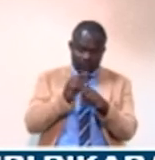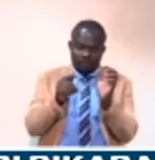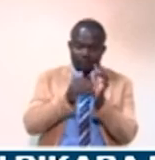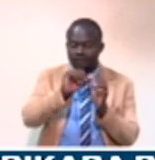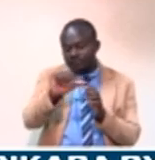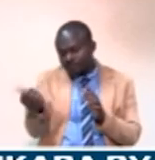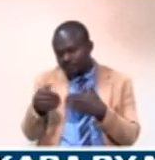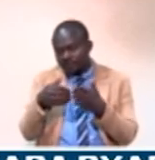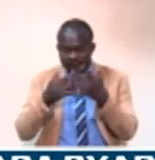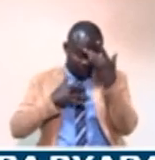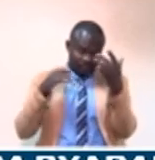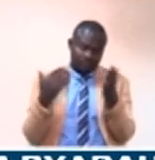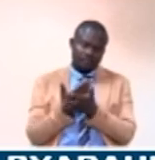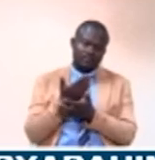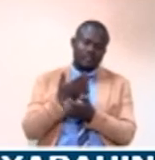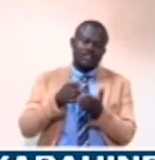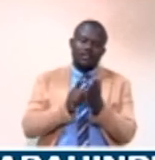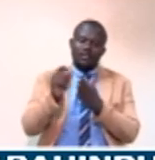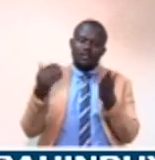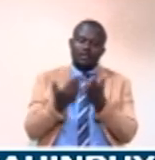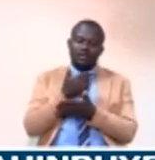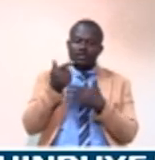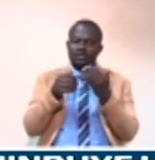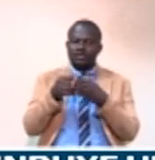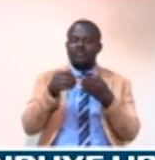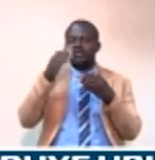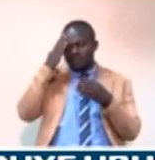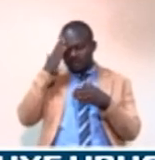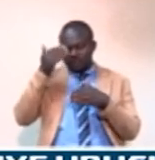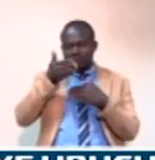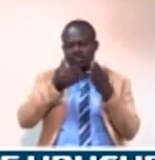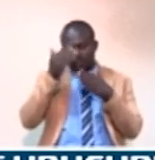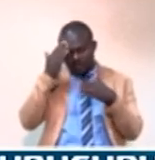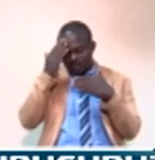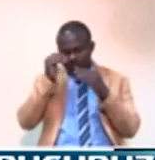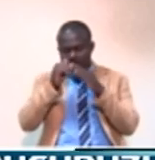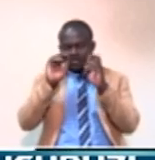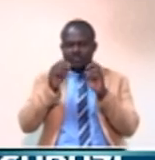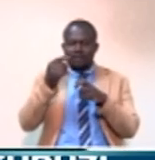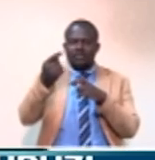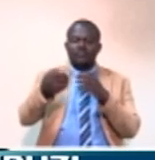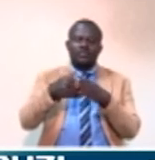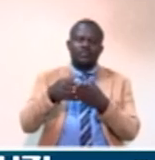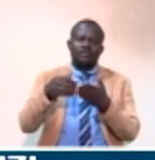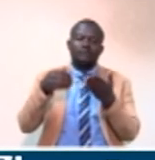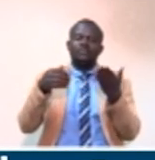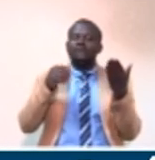gihari, kino cyorezo ni gishyashya, ino virusi ni nshyashya. Ibyo tugenda tubimenya kubera yuko igihe kigenda gitambuka.